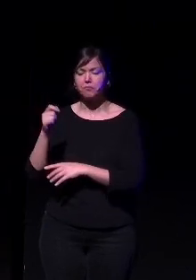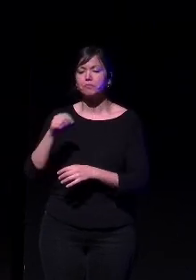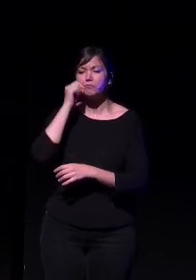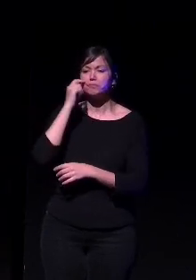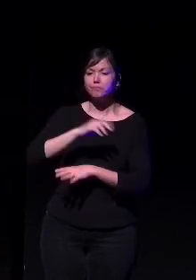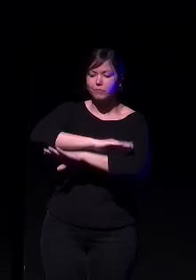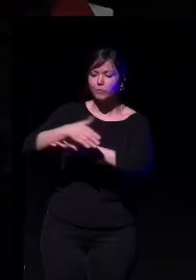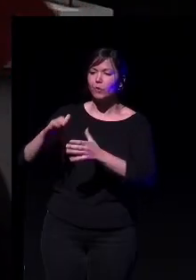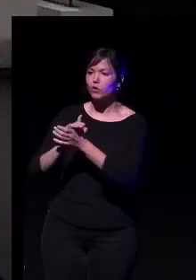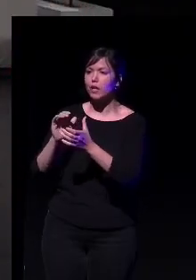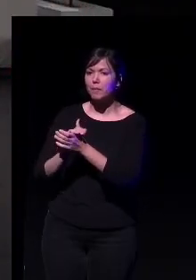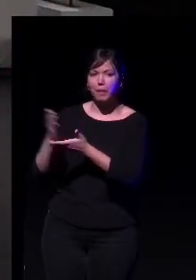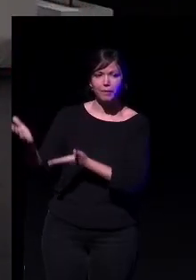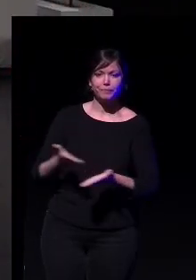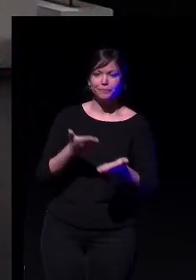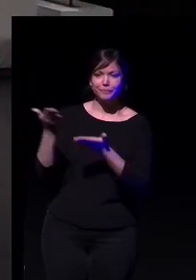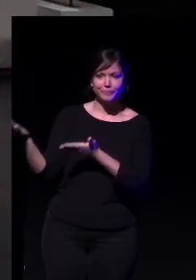Endavant.